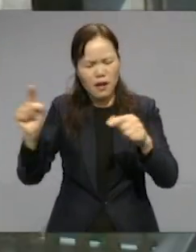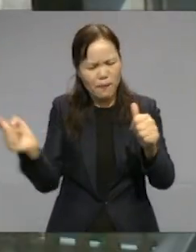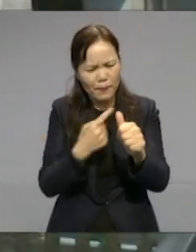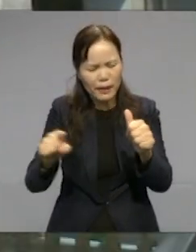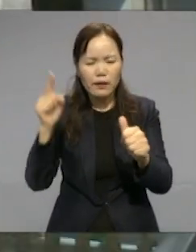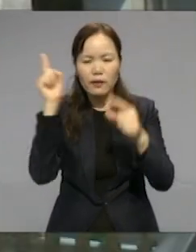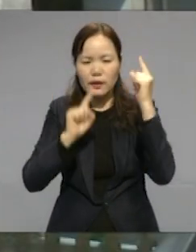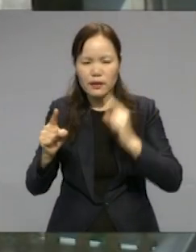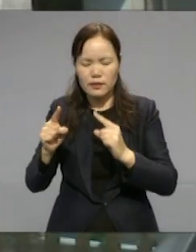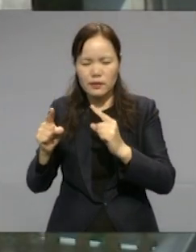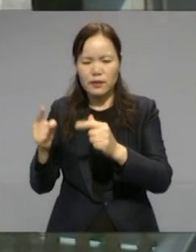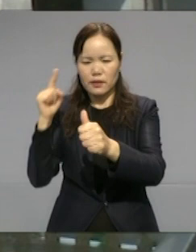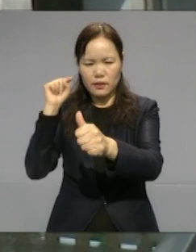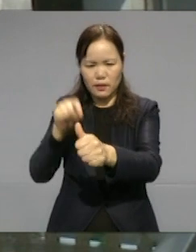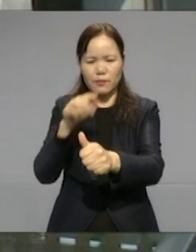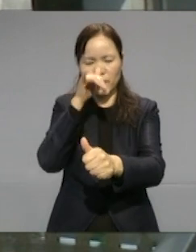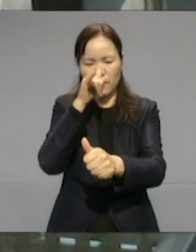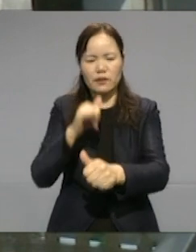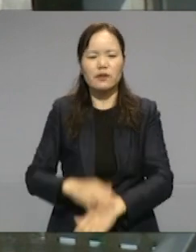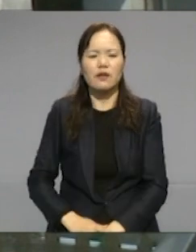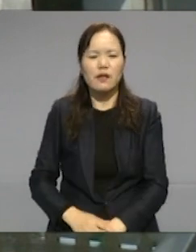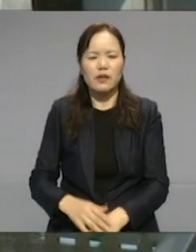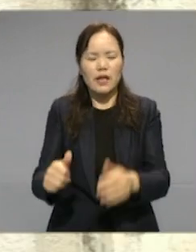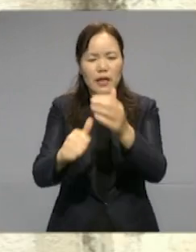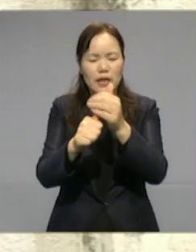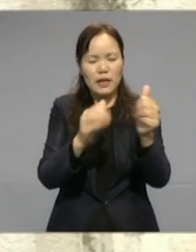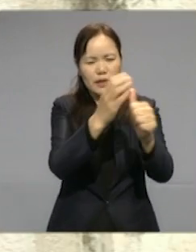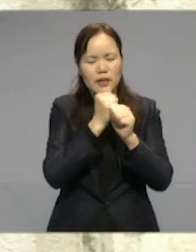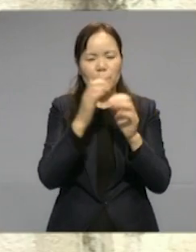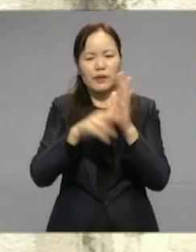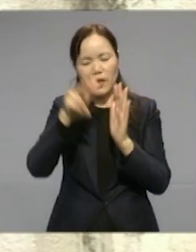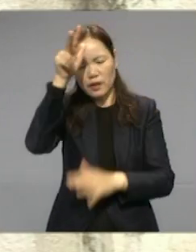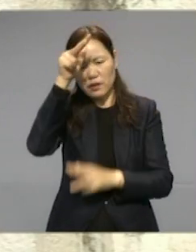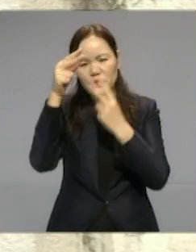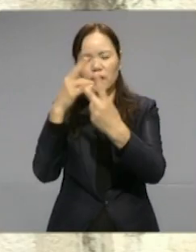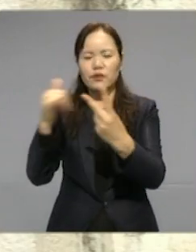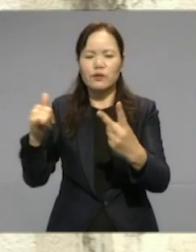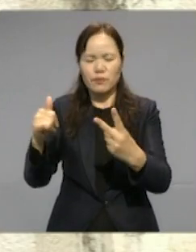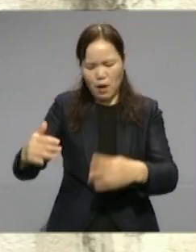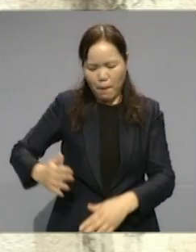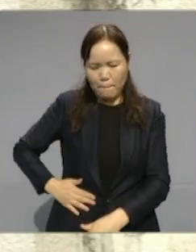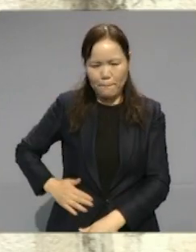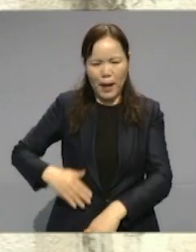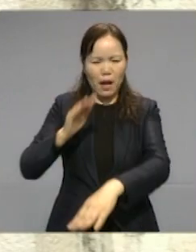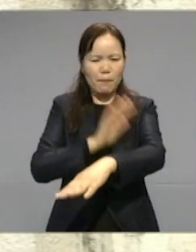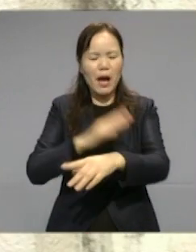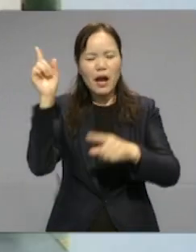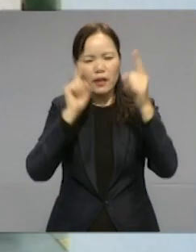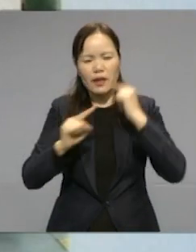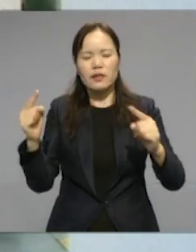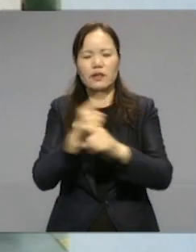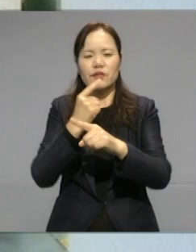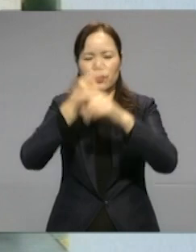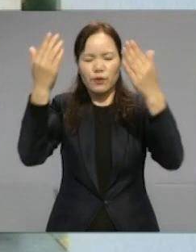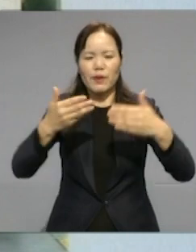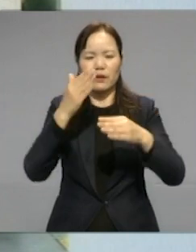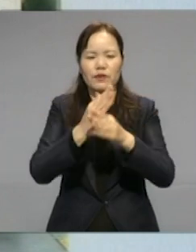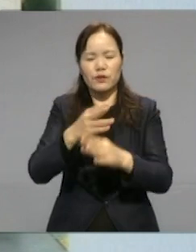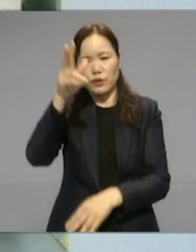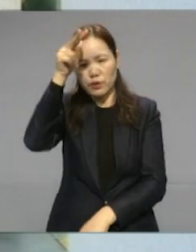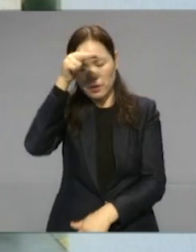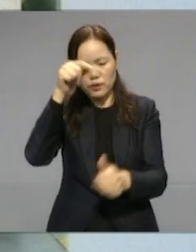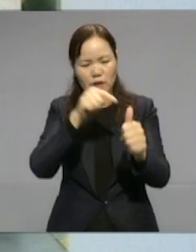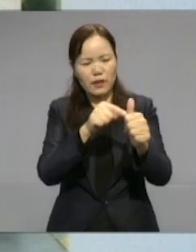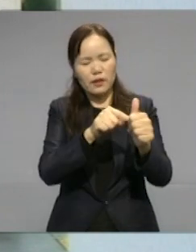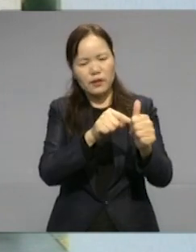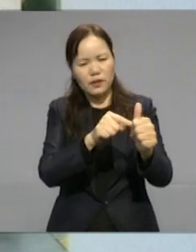다치게한 혐의를 봤습니다 제압하는 과정에서 경찰관 두 명이 각각 복부 팔을 다쳐 치료받고 있고 경찰은